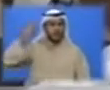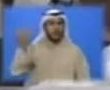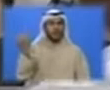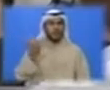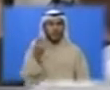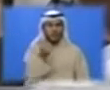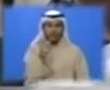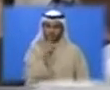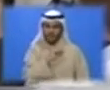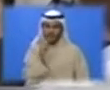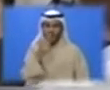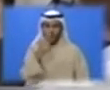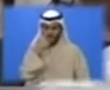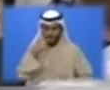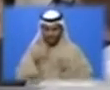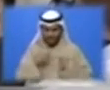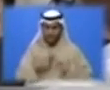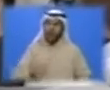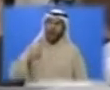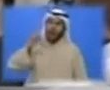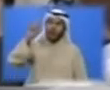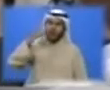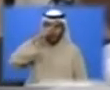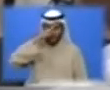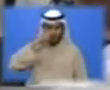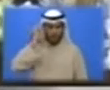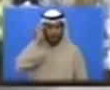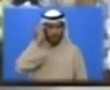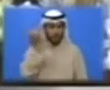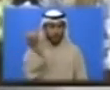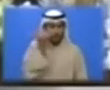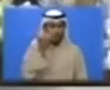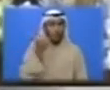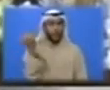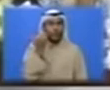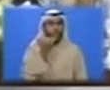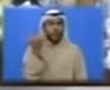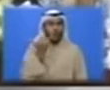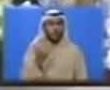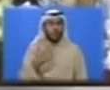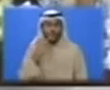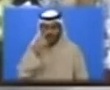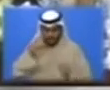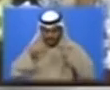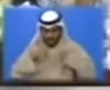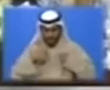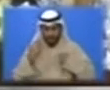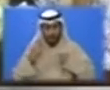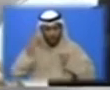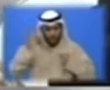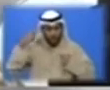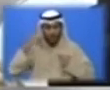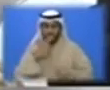المادة فقط، بل هو جزء من العبادة، وتنطلق هذه الأهمية من القيمة المضافة لهذا العمل